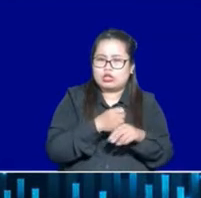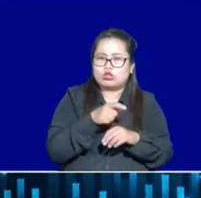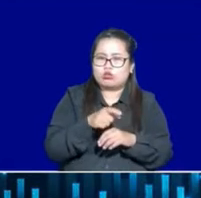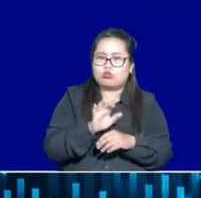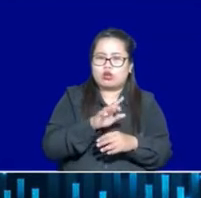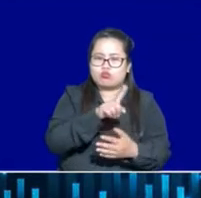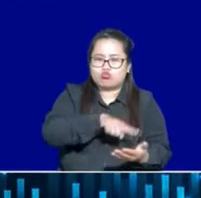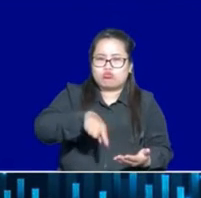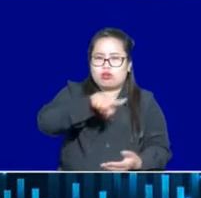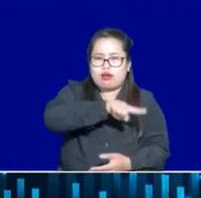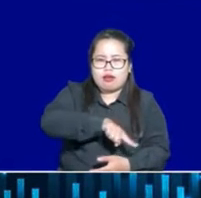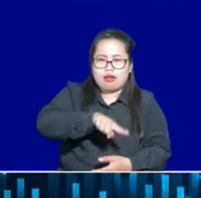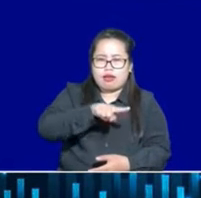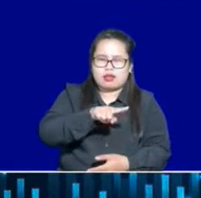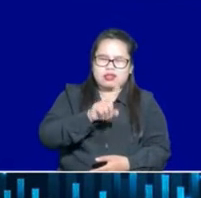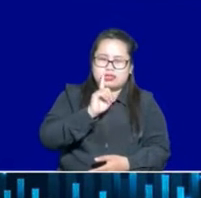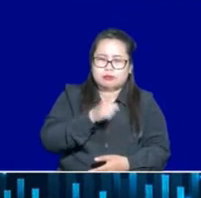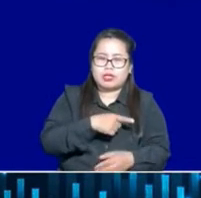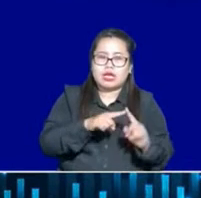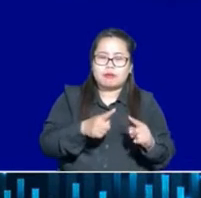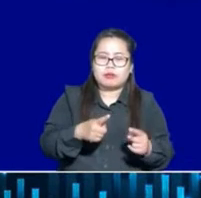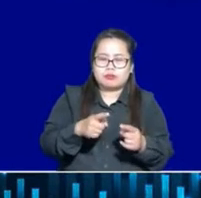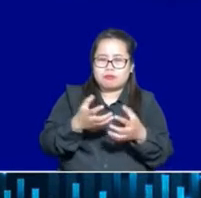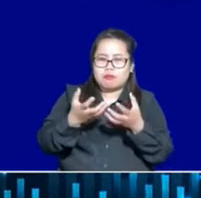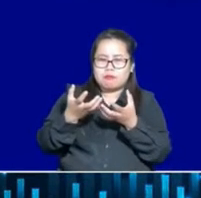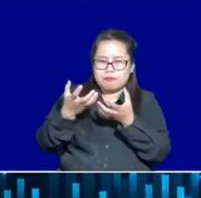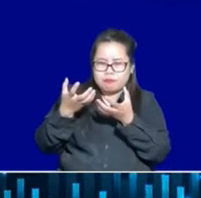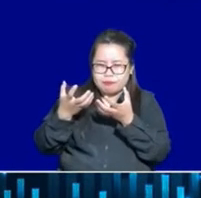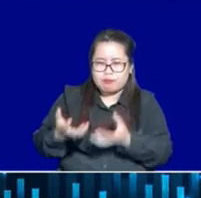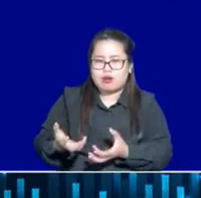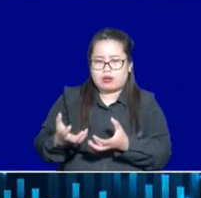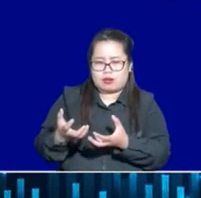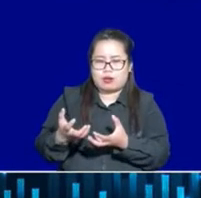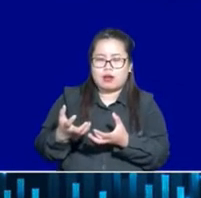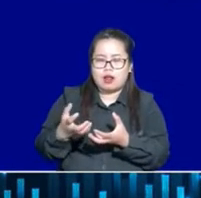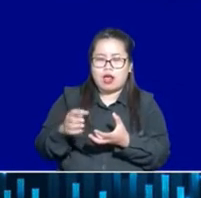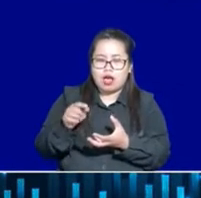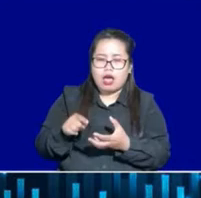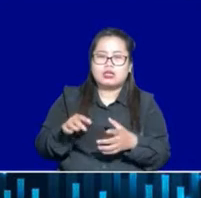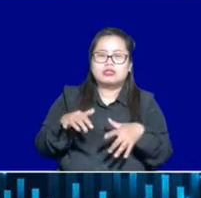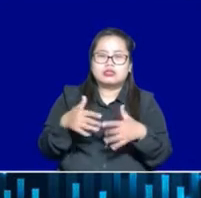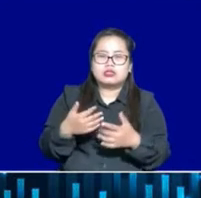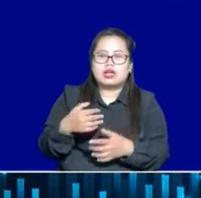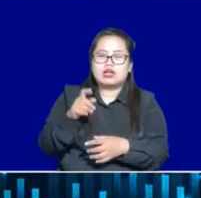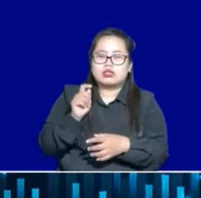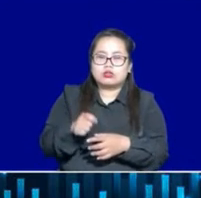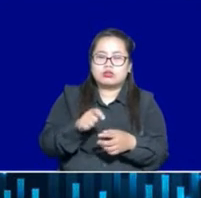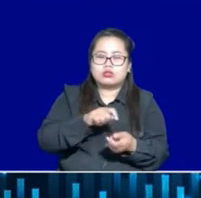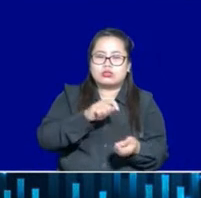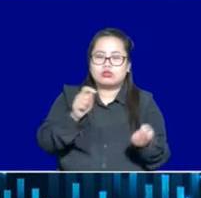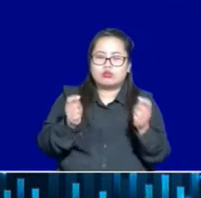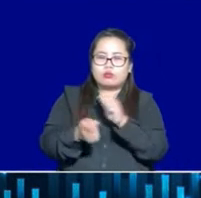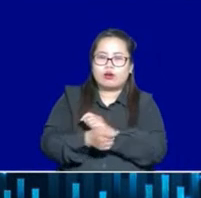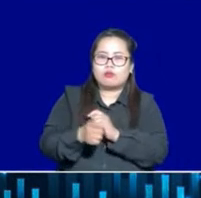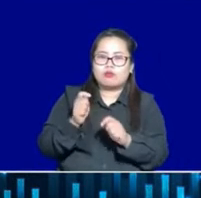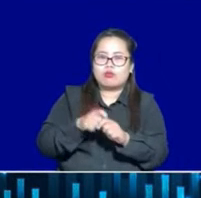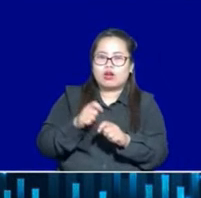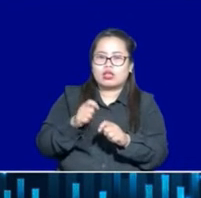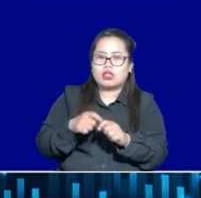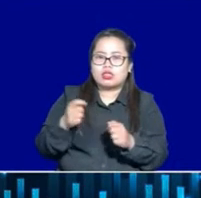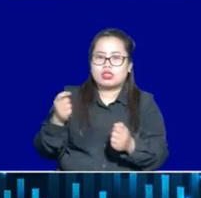cepat tetapi dengan beban yang berat, besar, maka dilarikanlah pembuatan truk-truk kalau kita masih